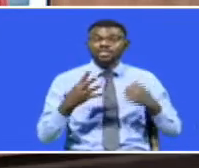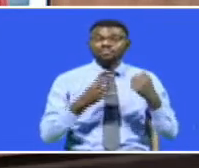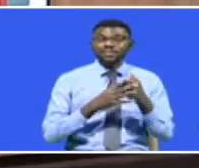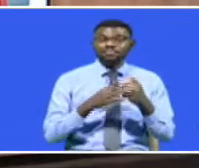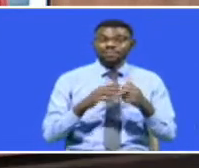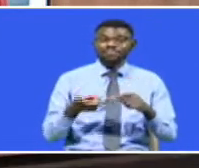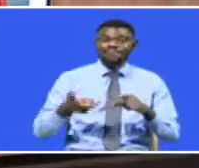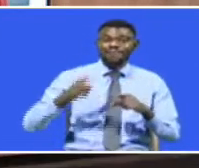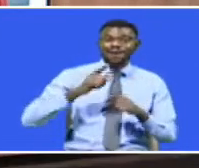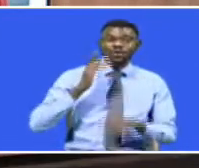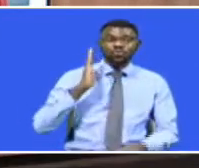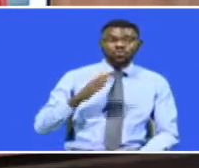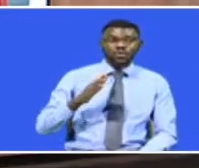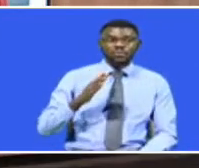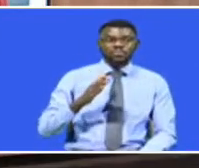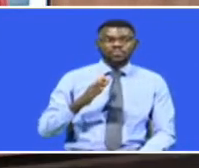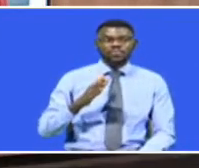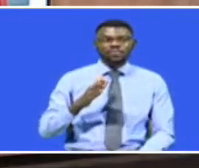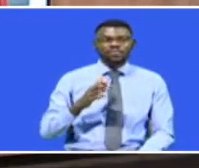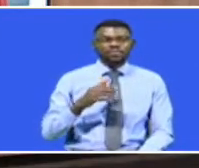kupanda kutoka